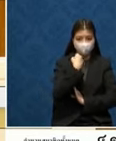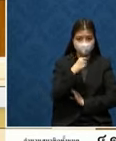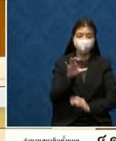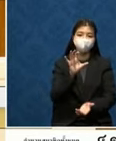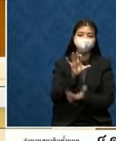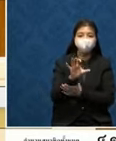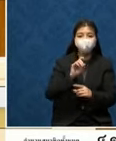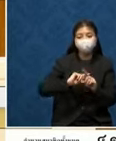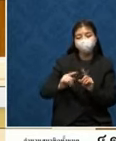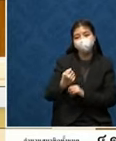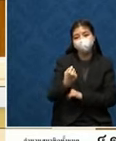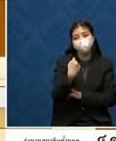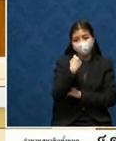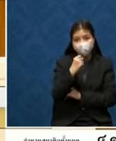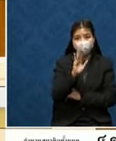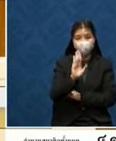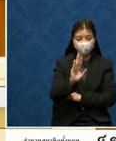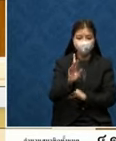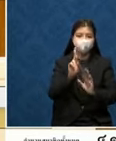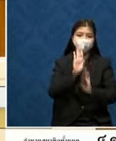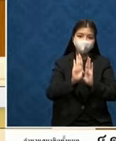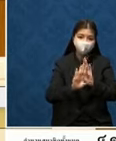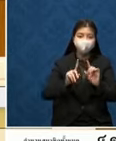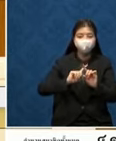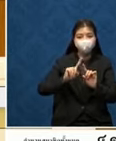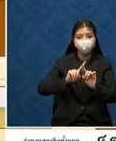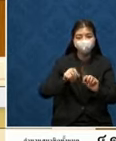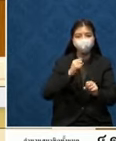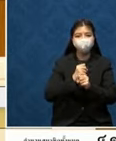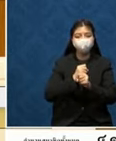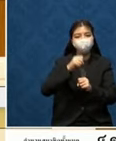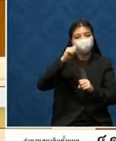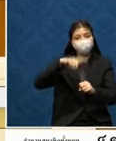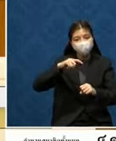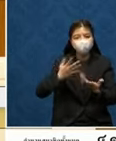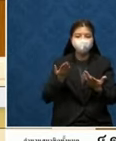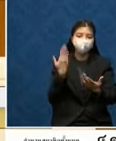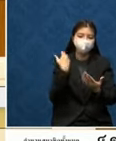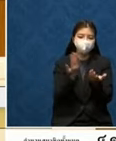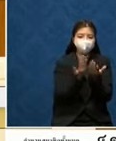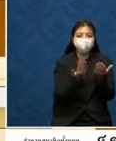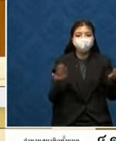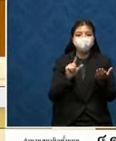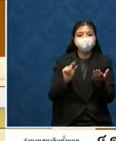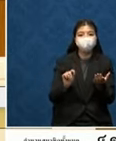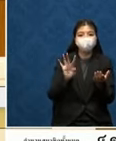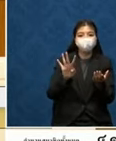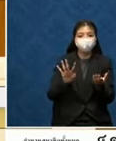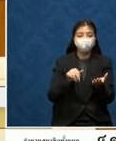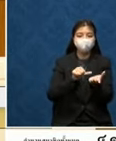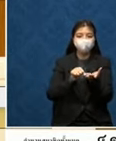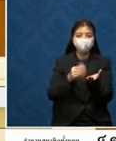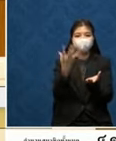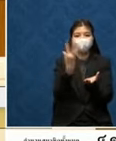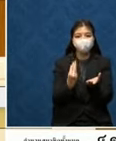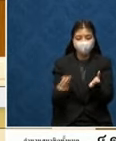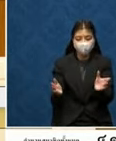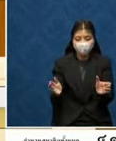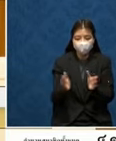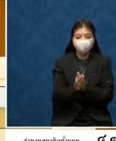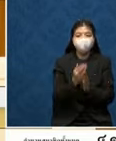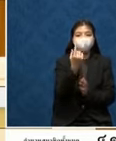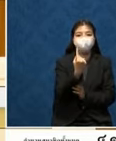หมายได้มีการปรับปรุงกฎหมายและระเบียบที่เกี่ยวข้องแต่ซ้ำซ้อนกันจาก 24ฉบับให้เหลือเพียงฉบับเดียวจะทำ